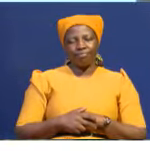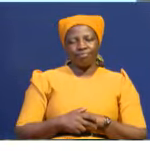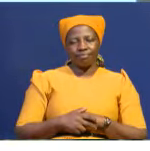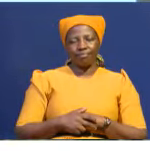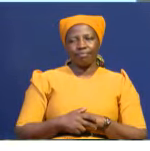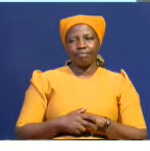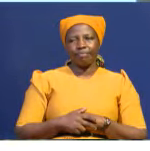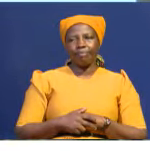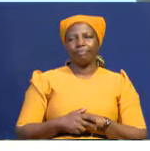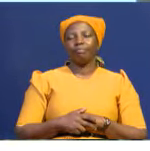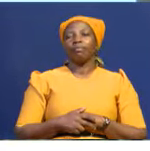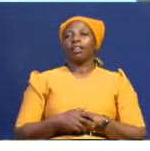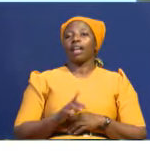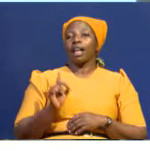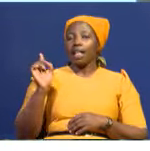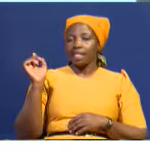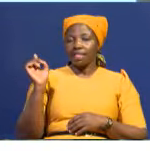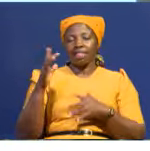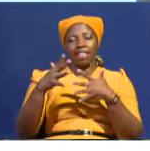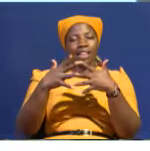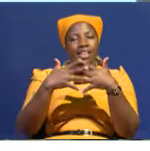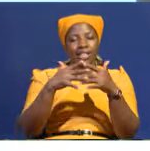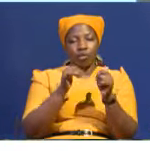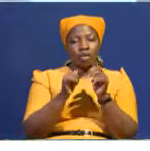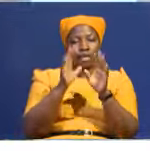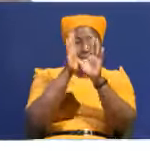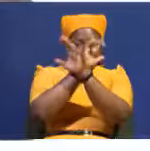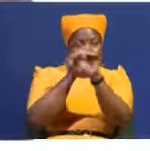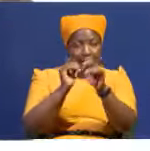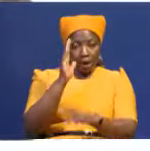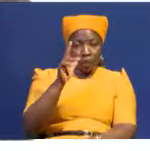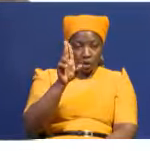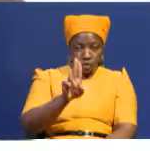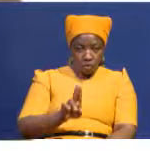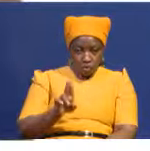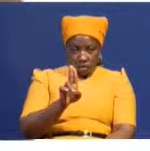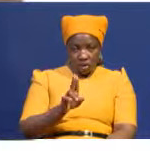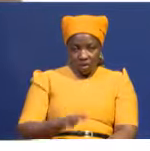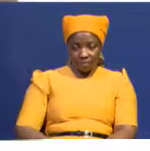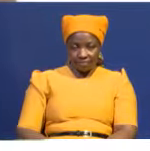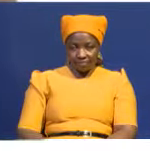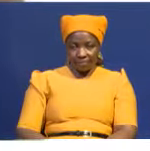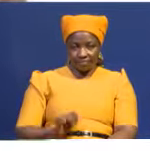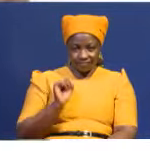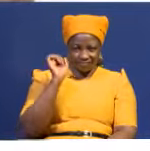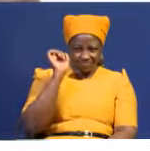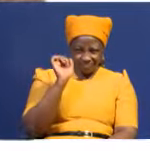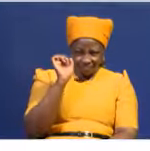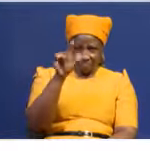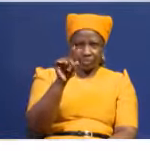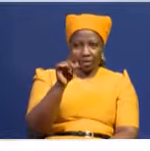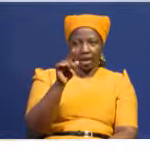kama nilivyokueleza ndilo lango kuu atakalotumia kuingia rais. Upande wangu mbele kabisa kunayo